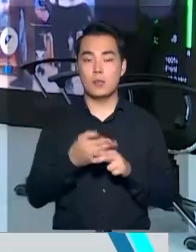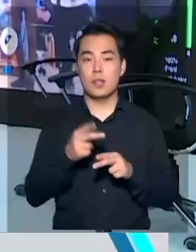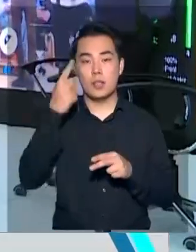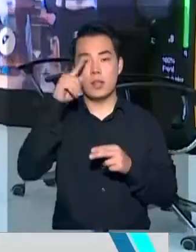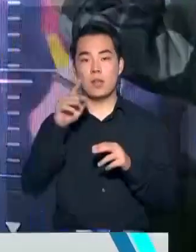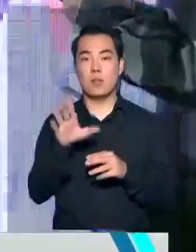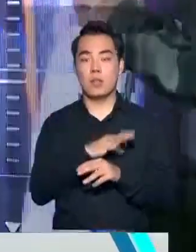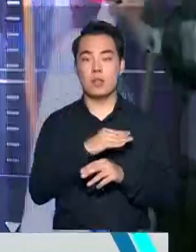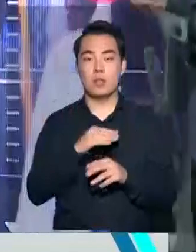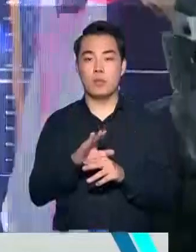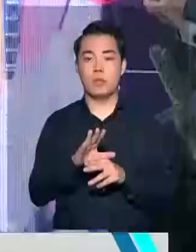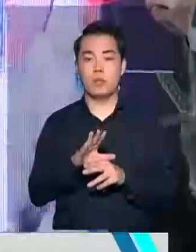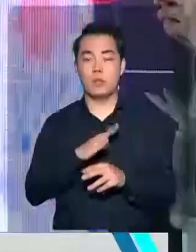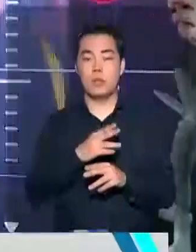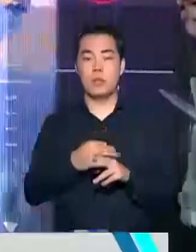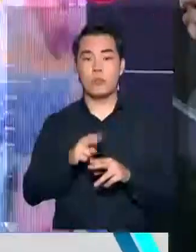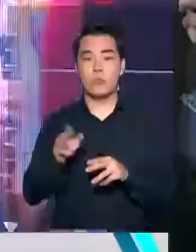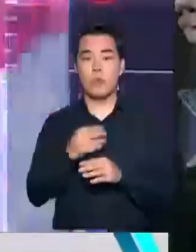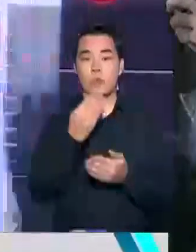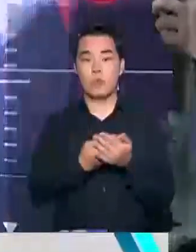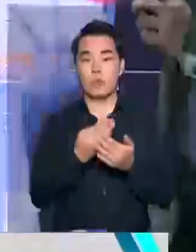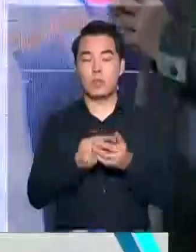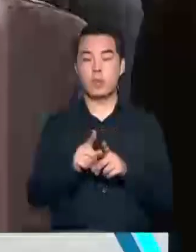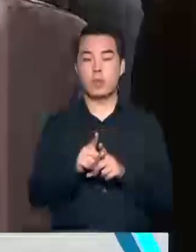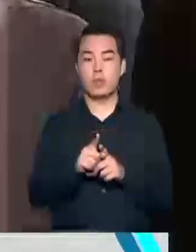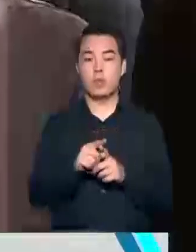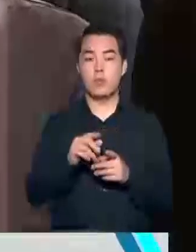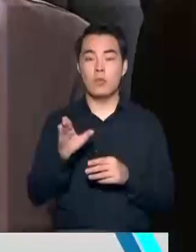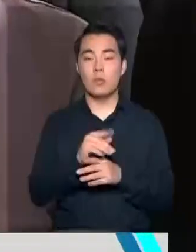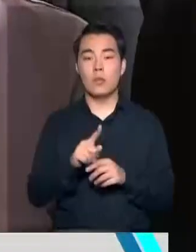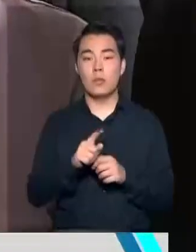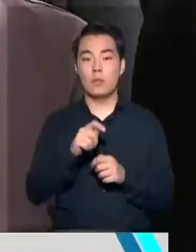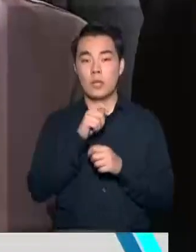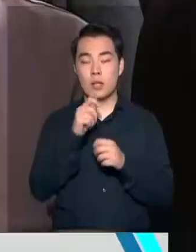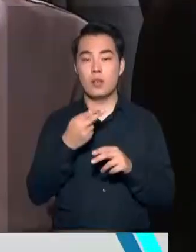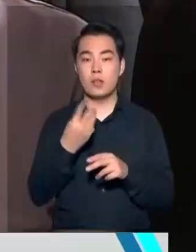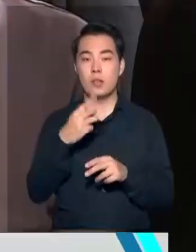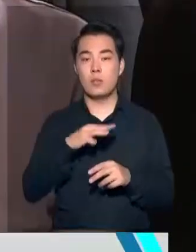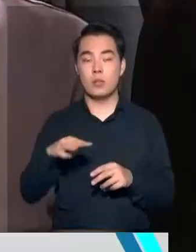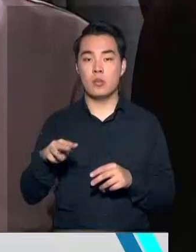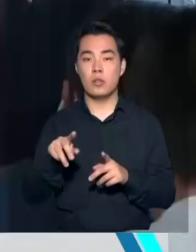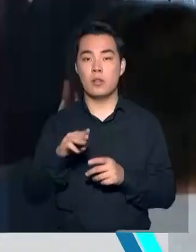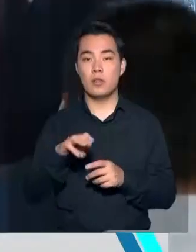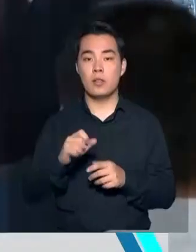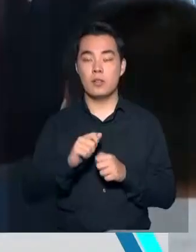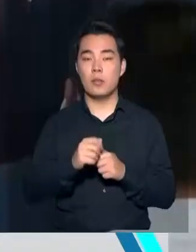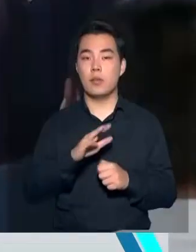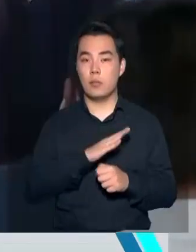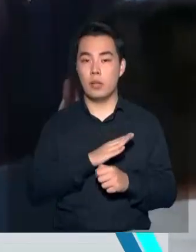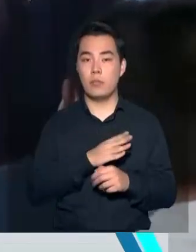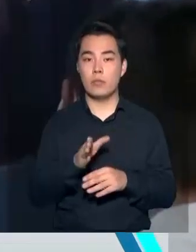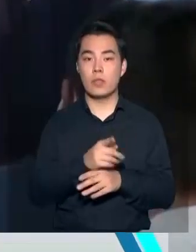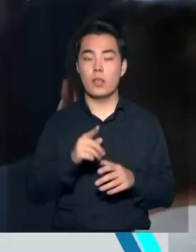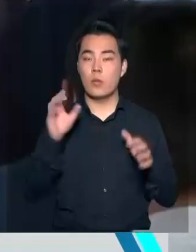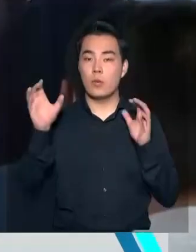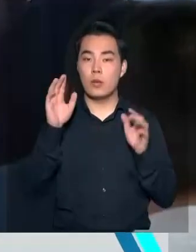были представлены и проекты в сфере мобилографии и медиаиндустрии. Всего призовой фонд конкурса составил 3 миллиона тенге. Кроме того, местные вузы поручили